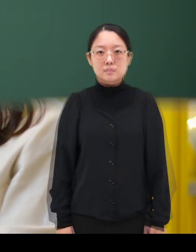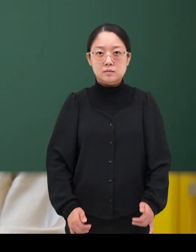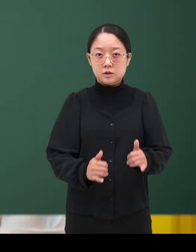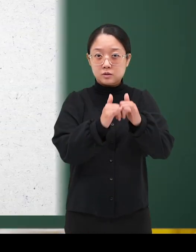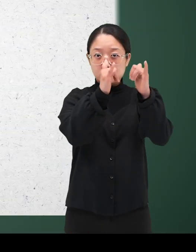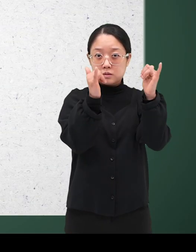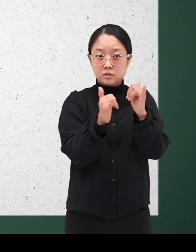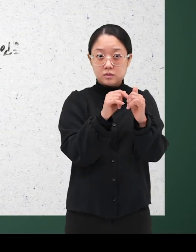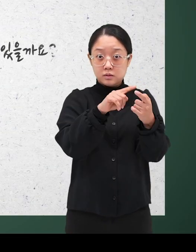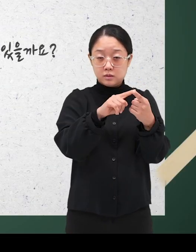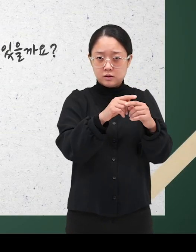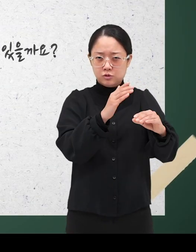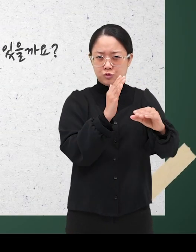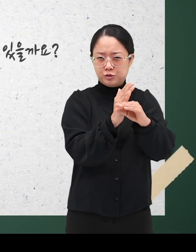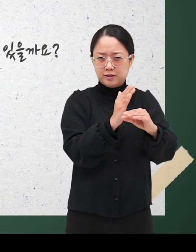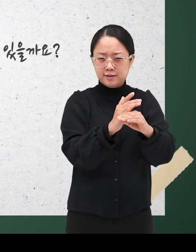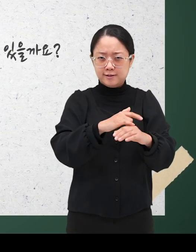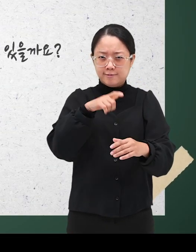편입니다.